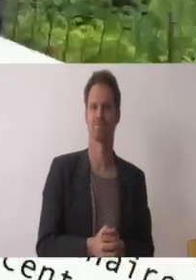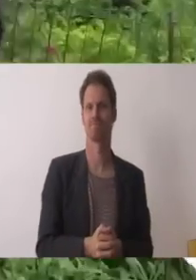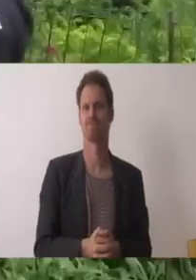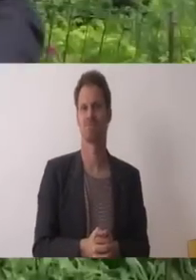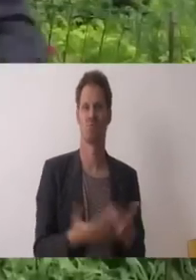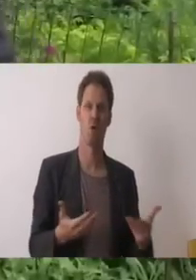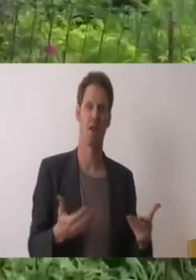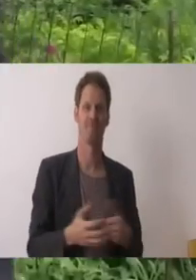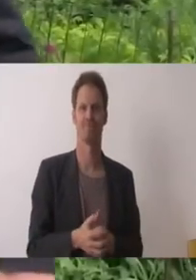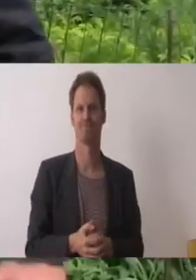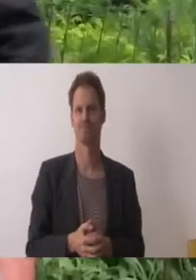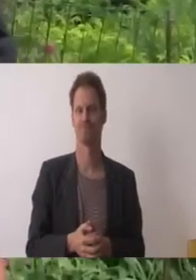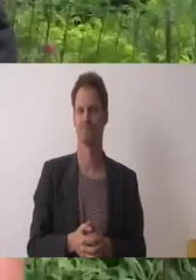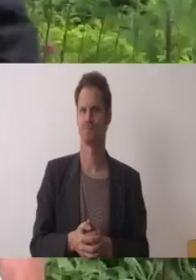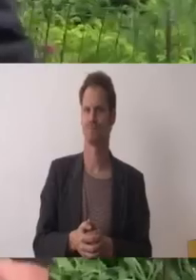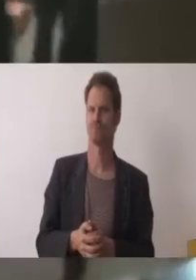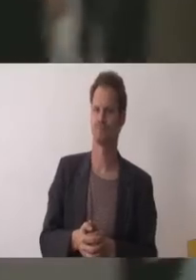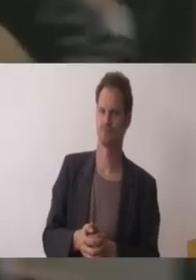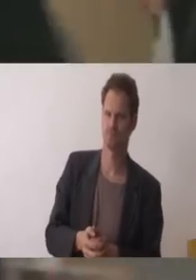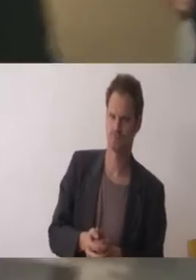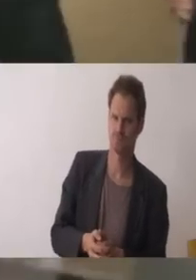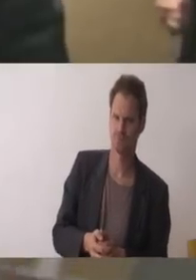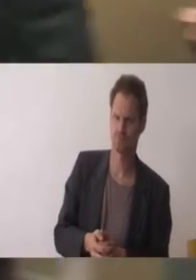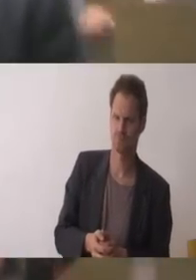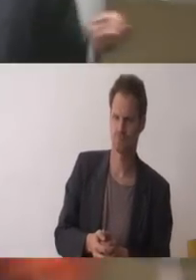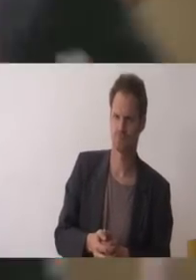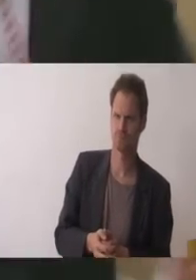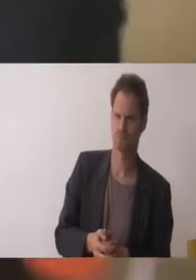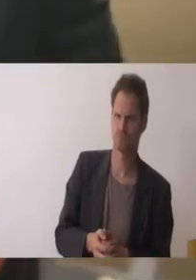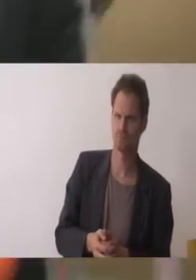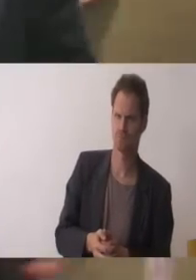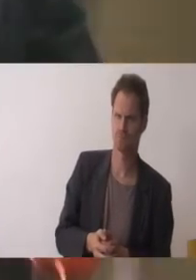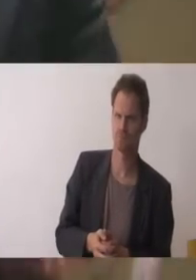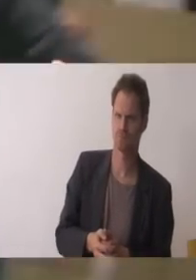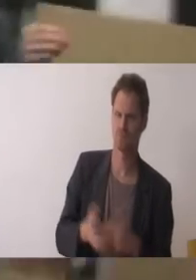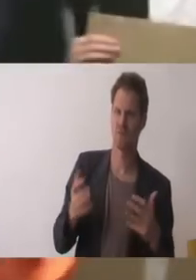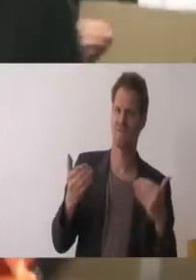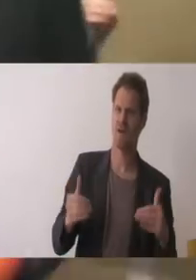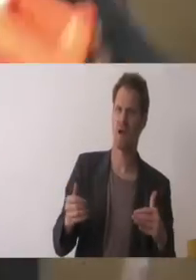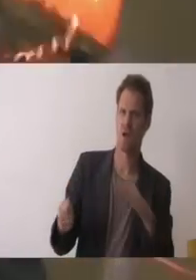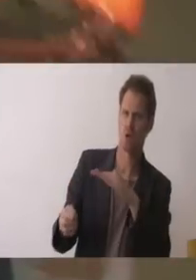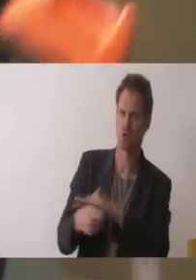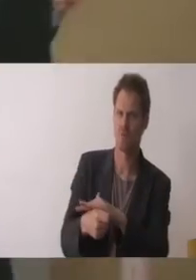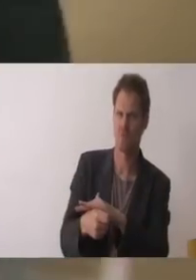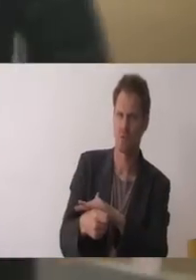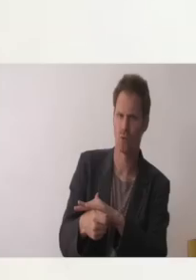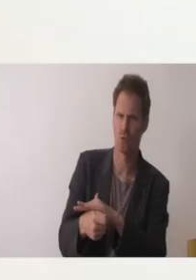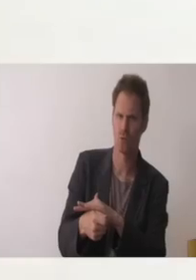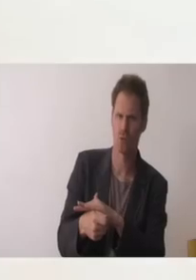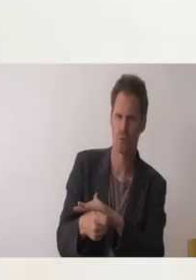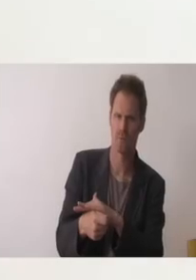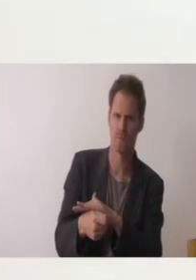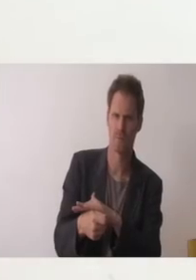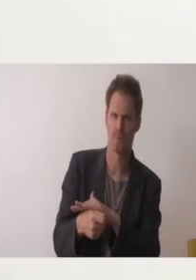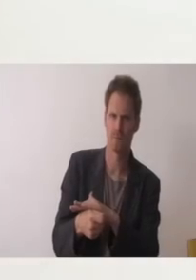plaît. Voilà. Ah, pour mettre fin aux énergies publiques, aux subventions, s'il